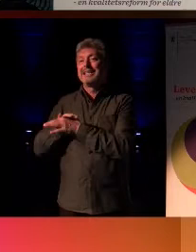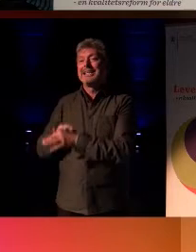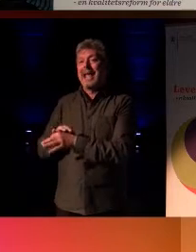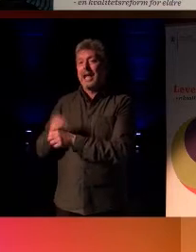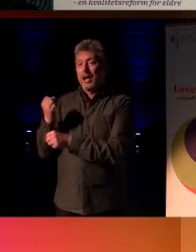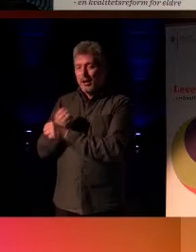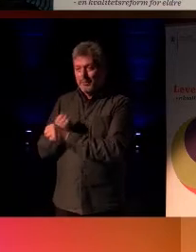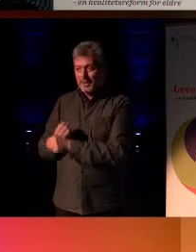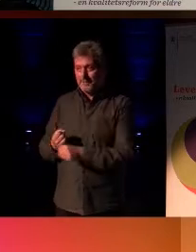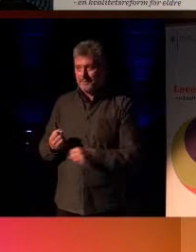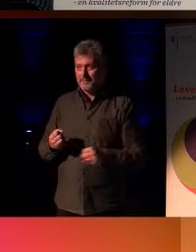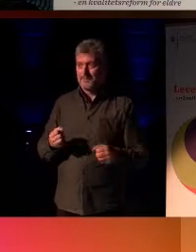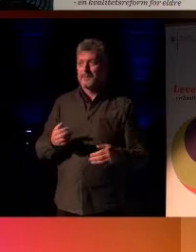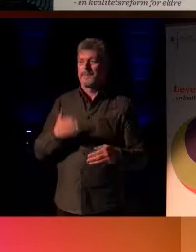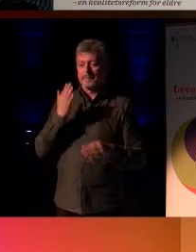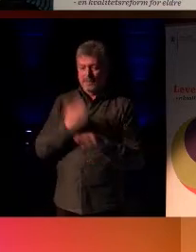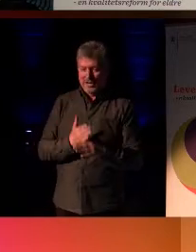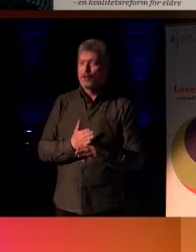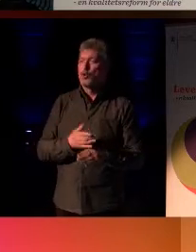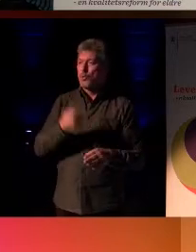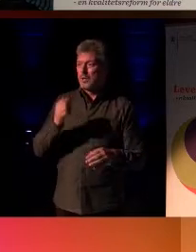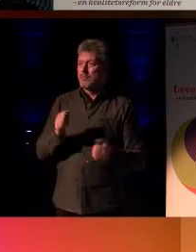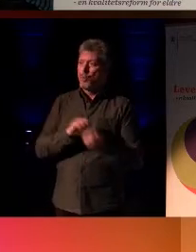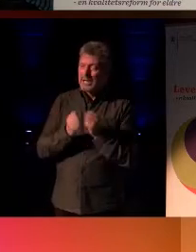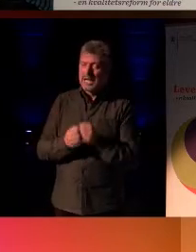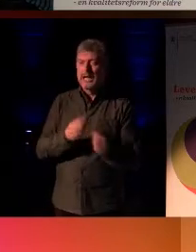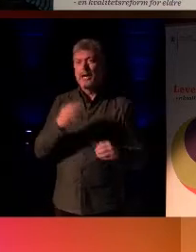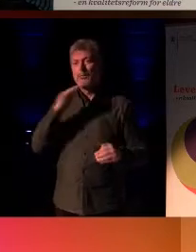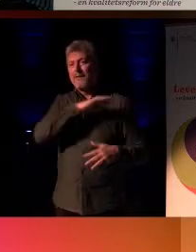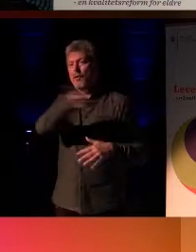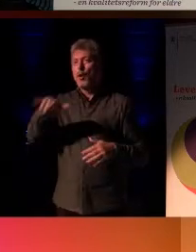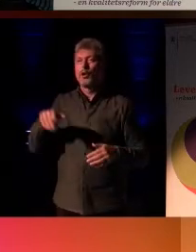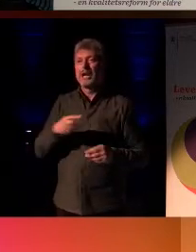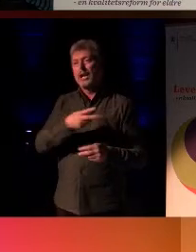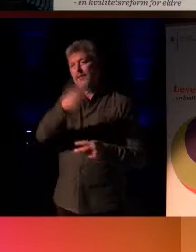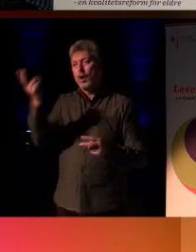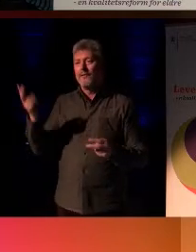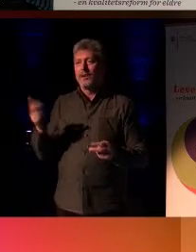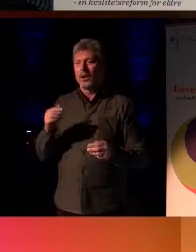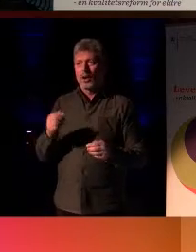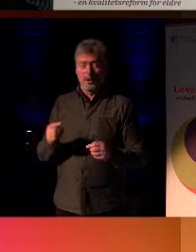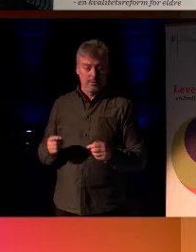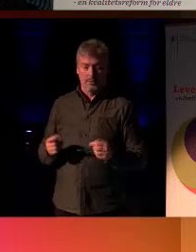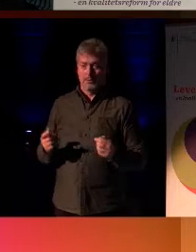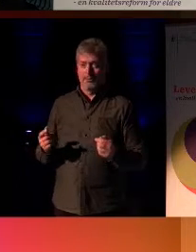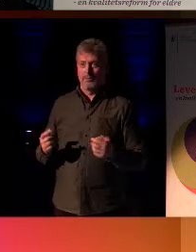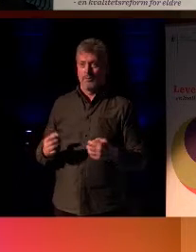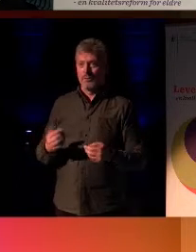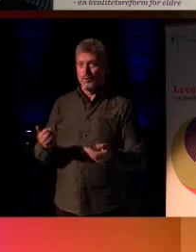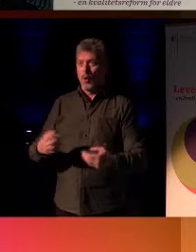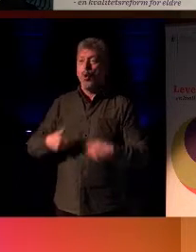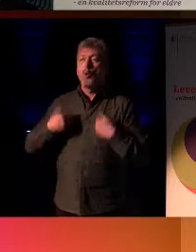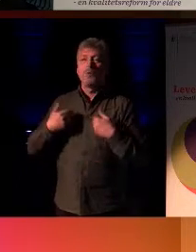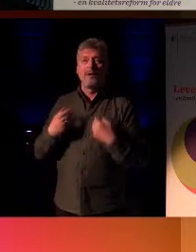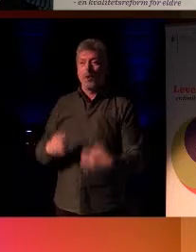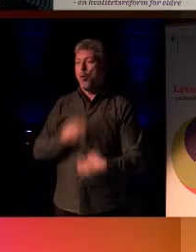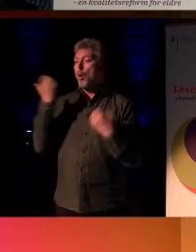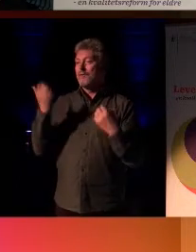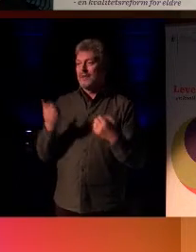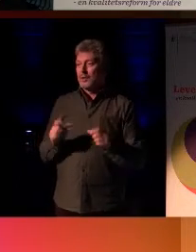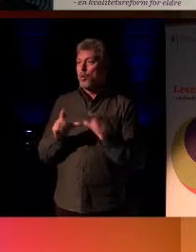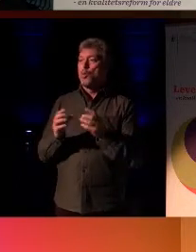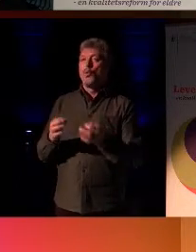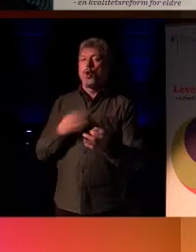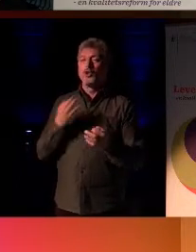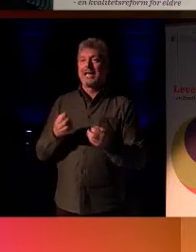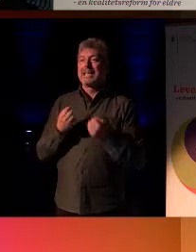Beslutningstagere og befolkningen for øvrig kan da oppleve, for dem kanskje, overraskende og noen ganger uønskede effekter av det. Det blir spennende å